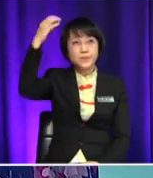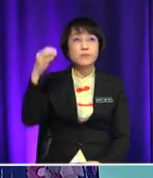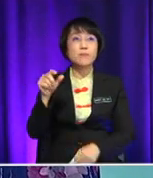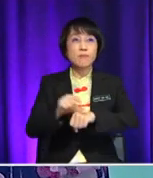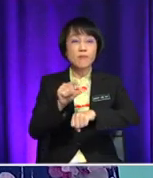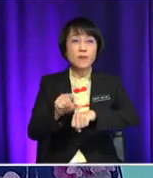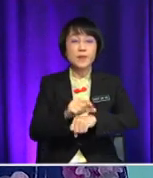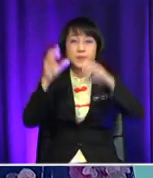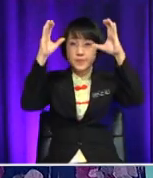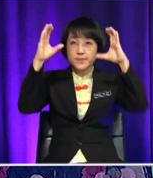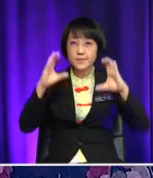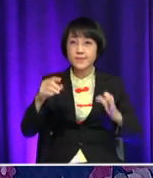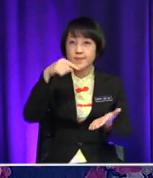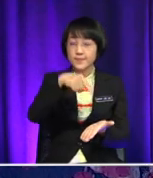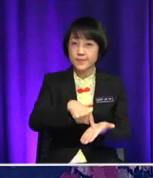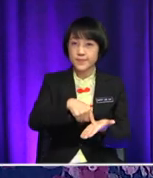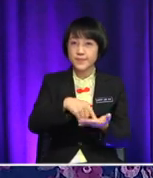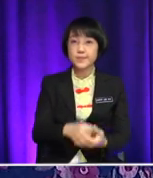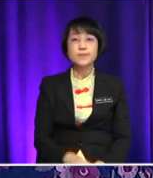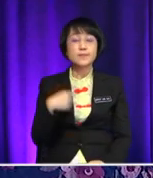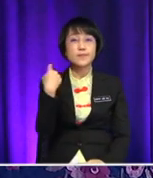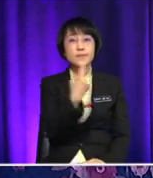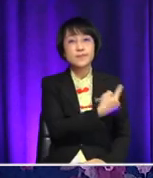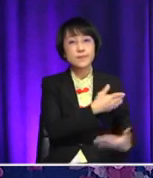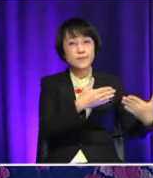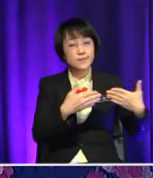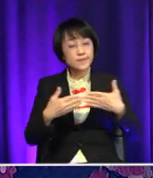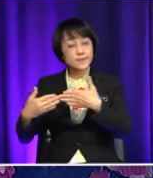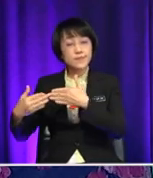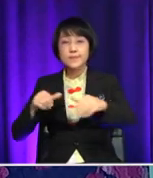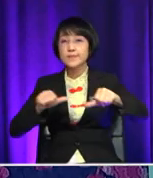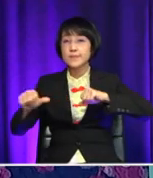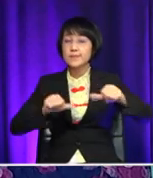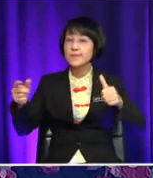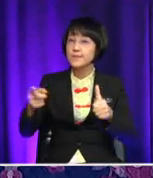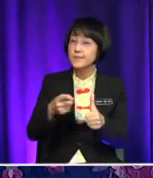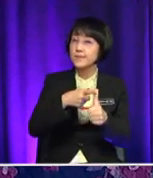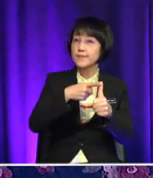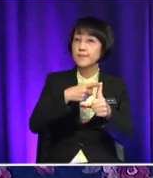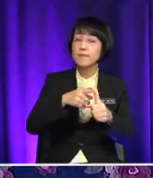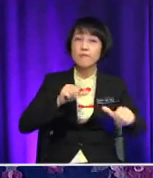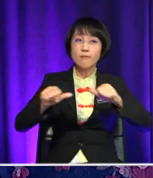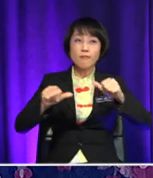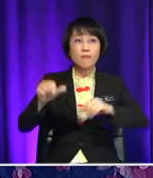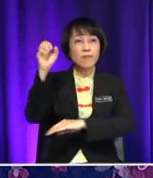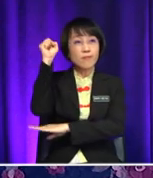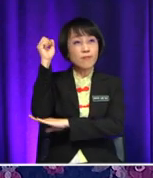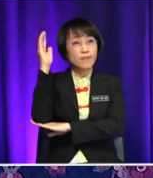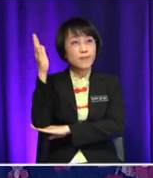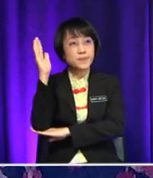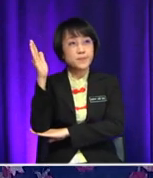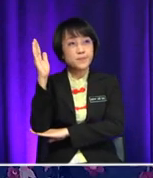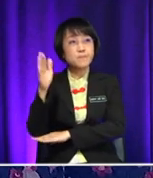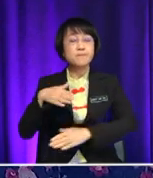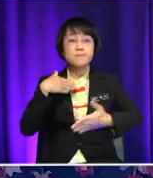payah Bertanggung lagi kita teruskan dengan activity pertama yaitu activity sarahanya akan disampaikan oleh